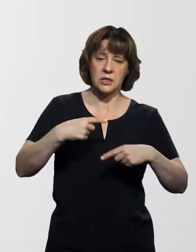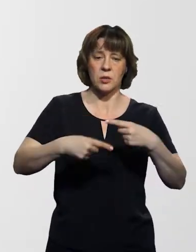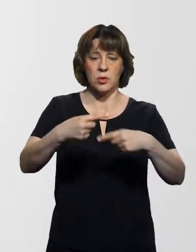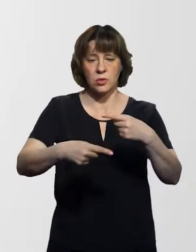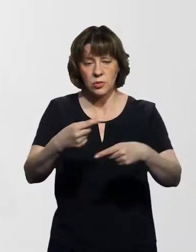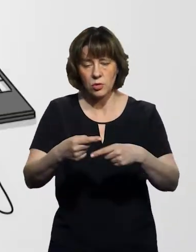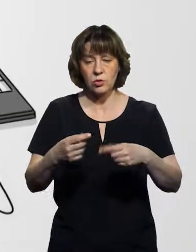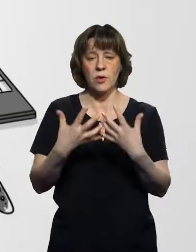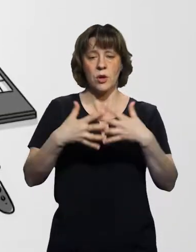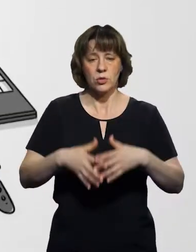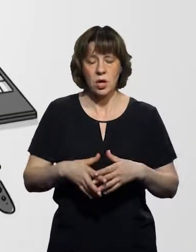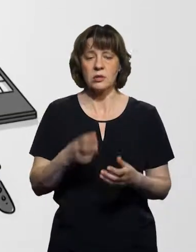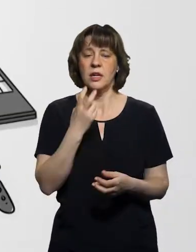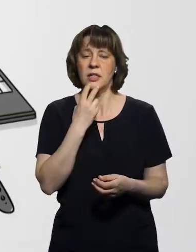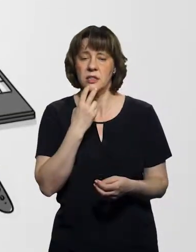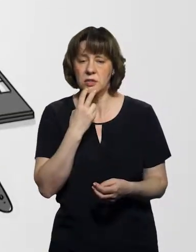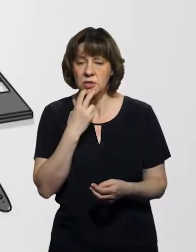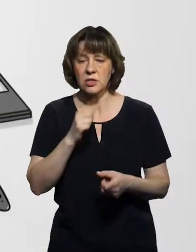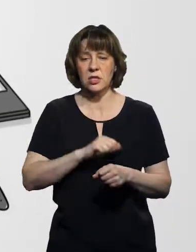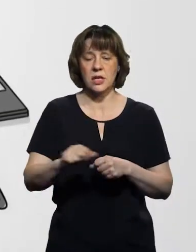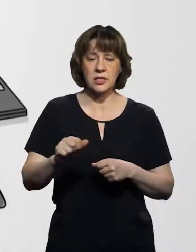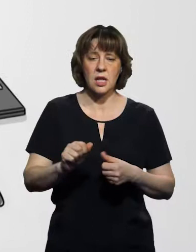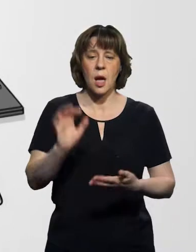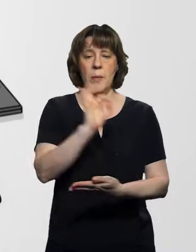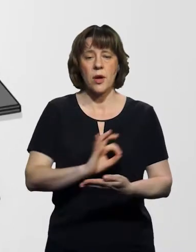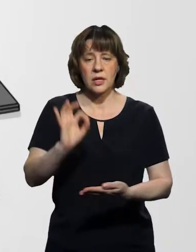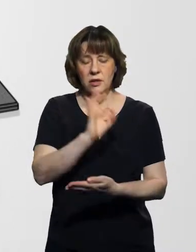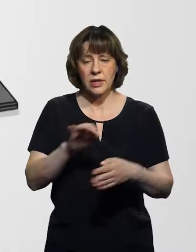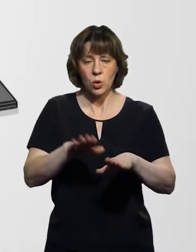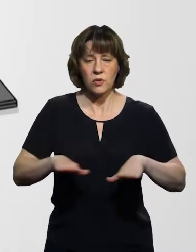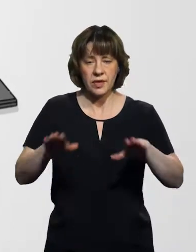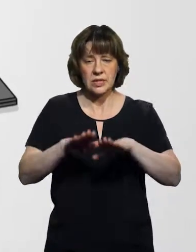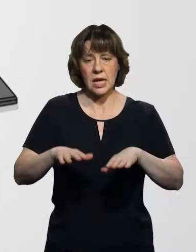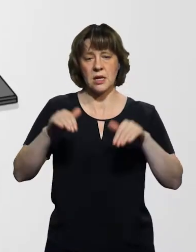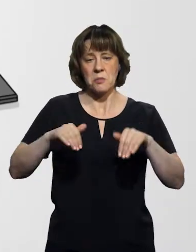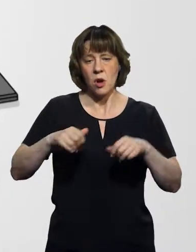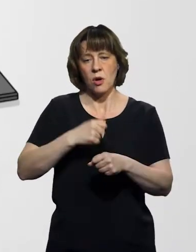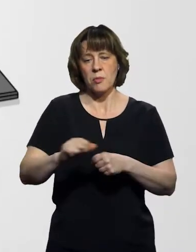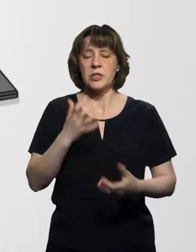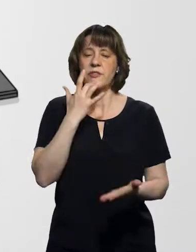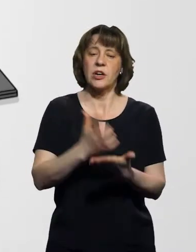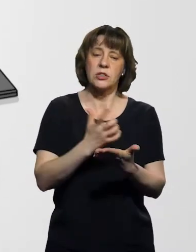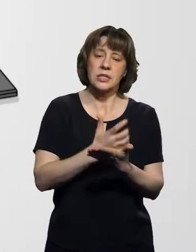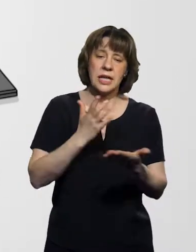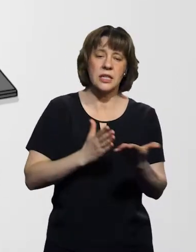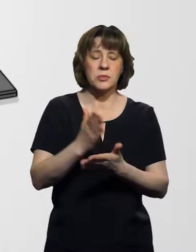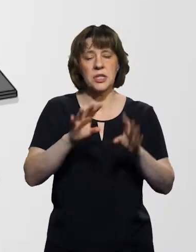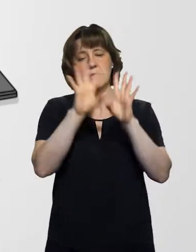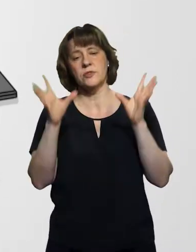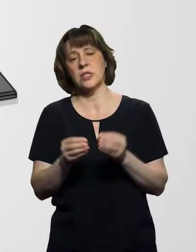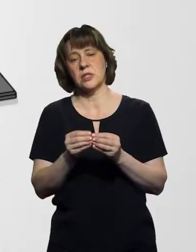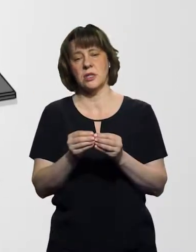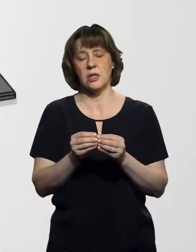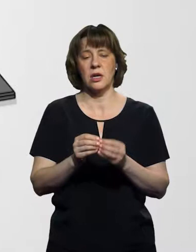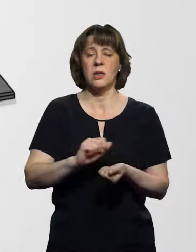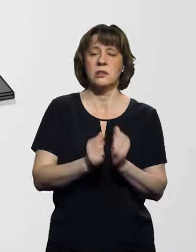produktów, urządzeń codziennego użytku, urządzeń elektronicznych jest projektowanych uniwersalnie. Oznacza to, że mogą być wykorzystywane przez